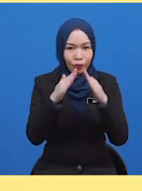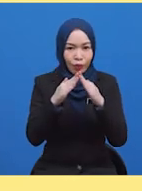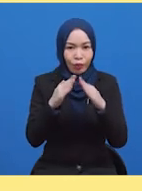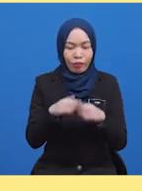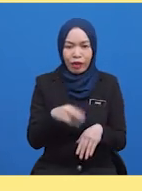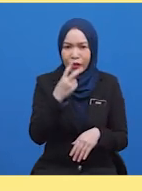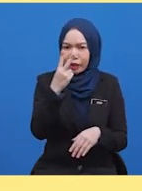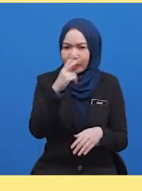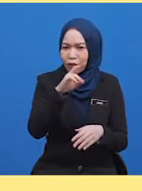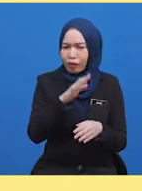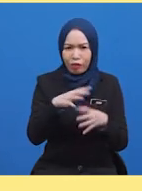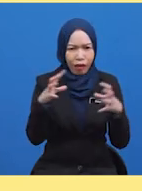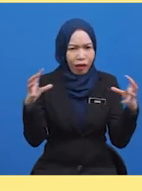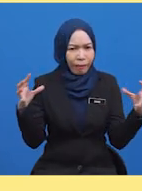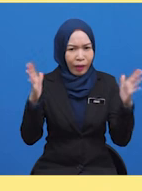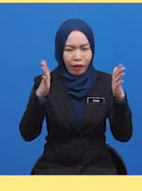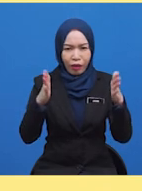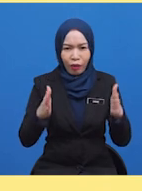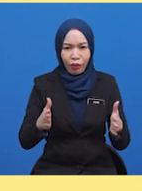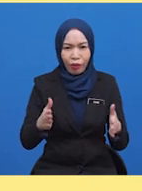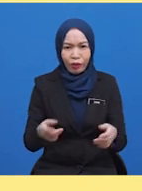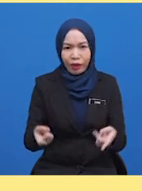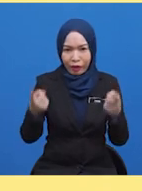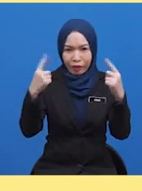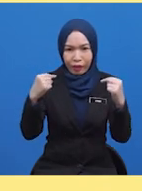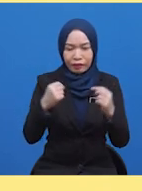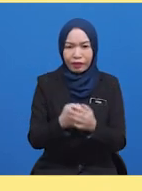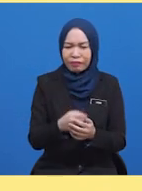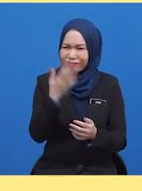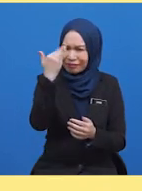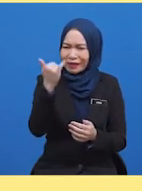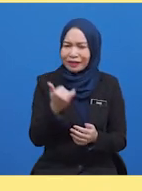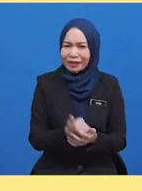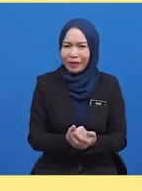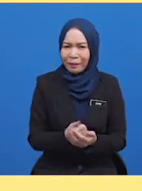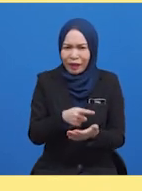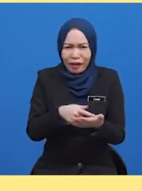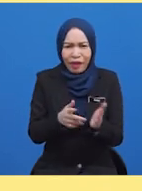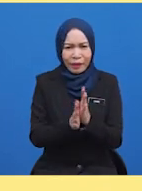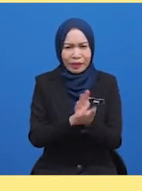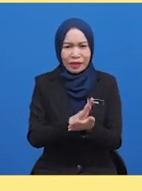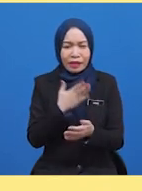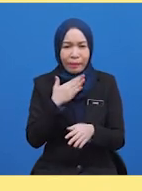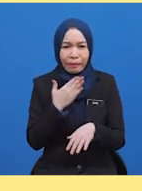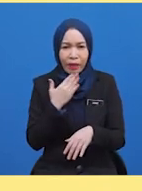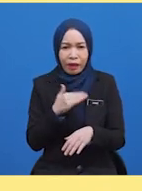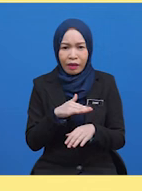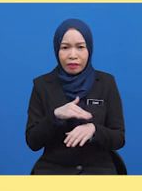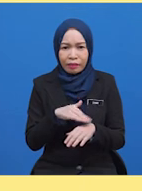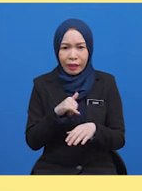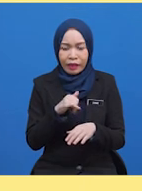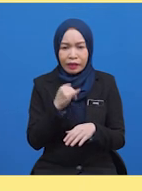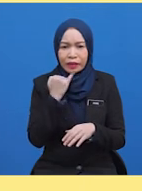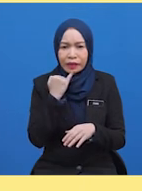berada di rumahnya sangka Anyer Sesuatu terjadi kepada ibunya namun